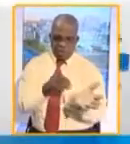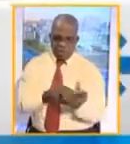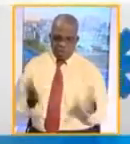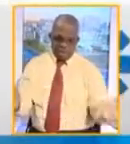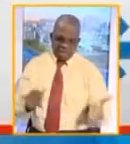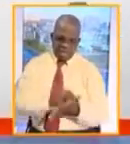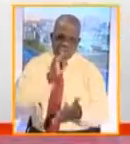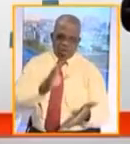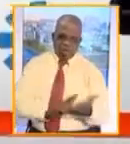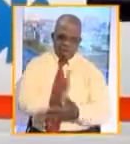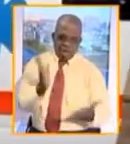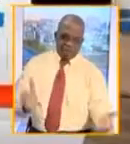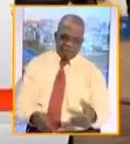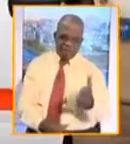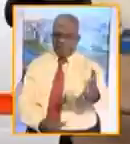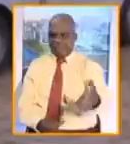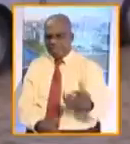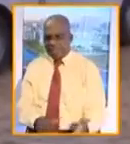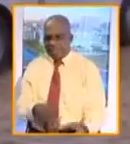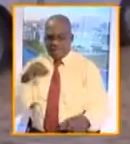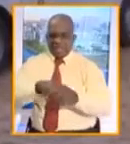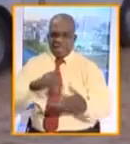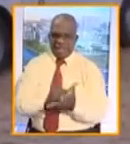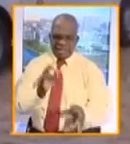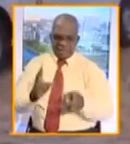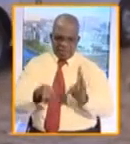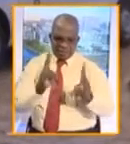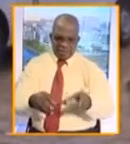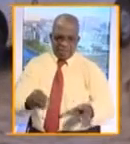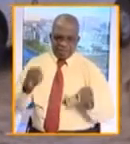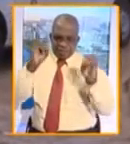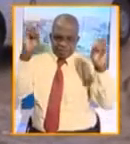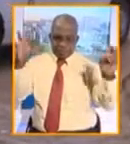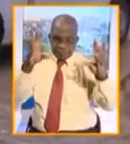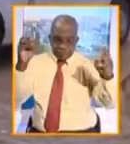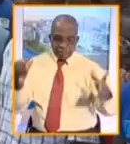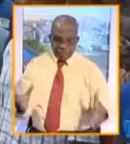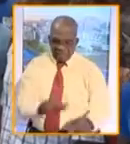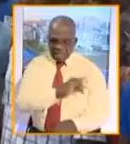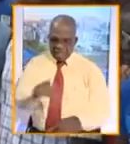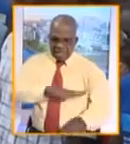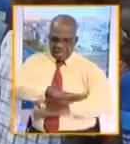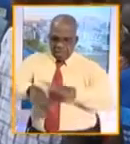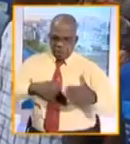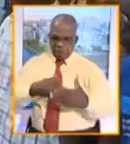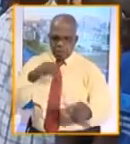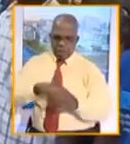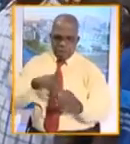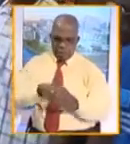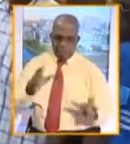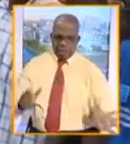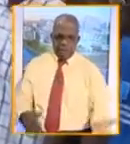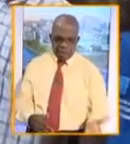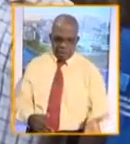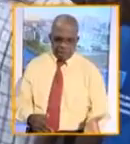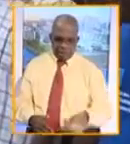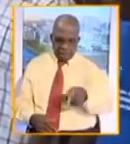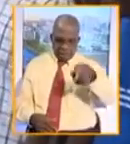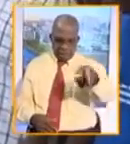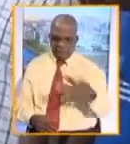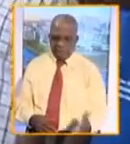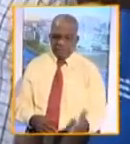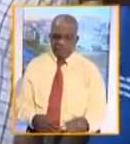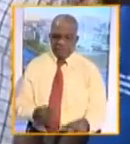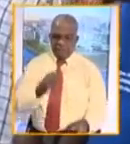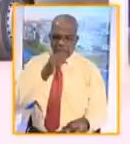nous. L'ambulance médicalisée du port autonome s'ajoute aux deux nouvelles dont dispose depuis quelques semaines le centre urbain